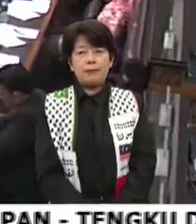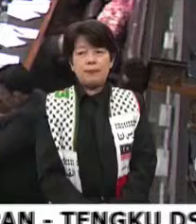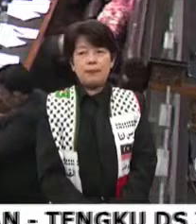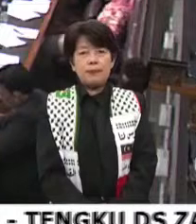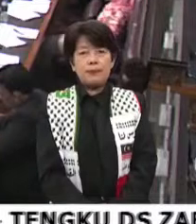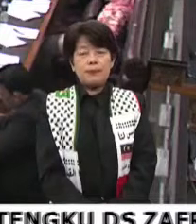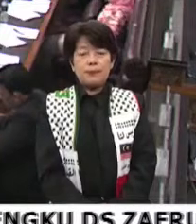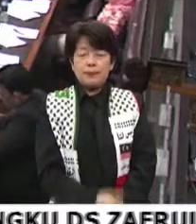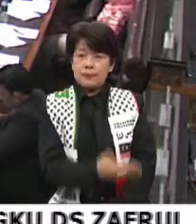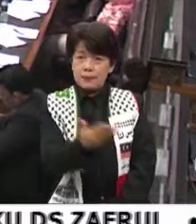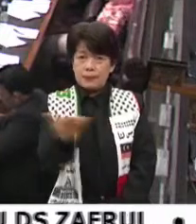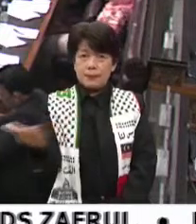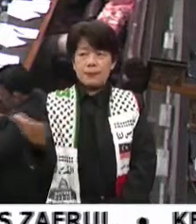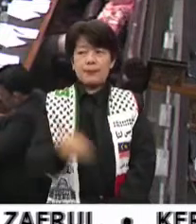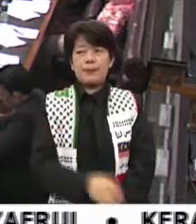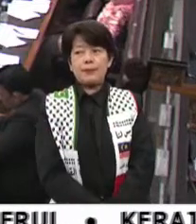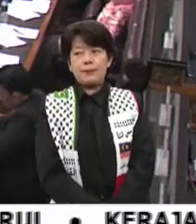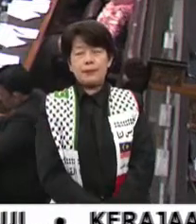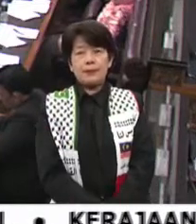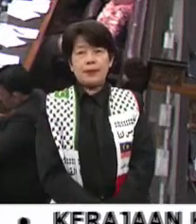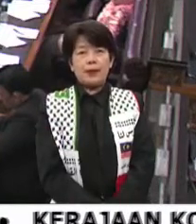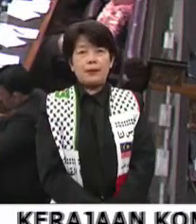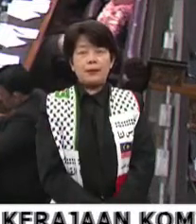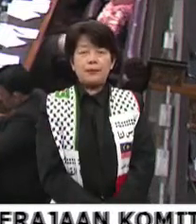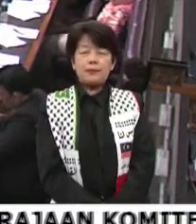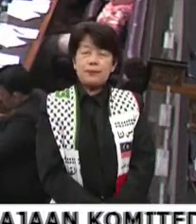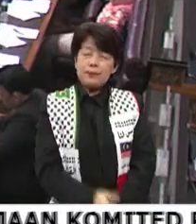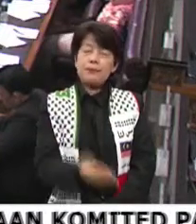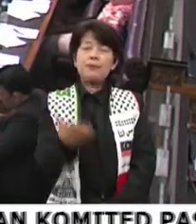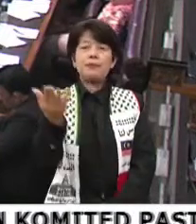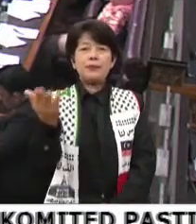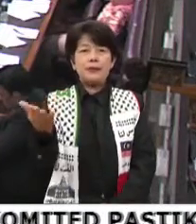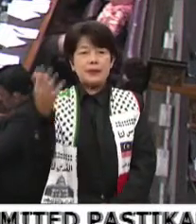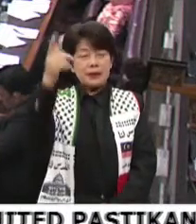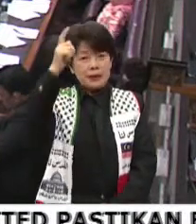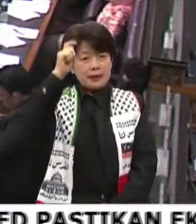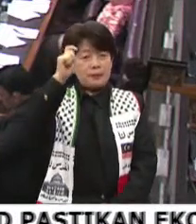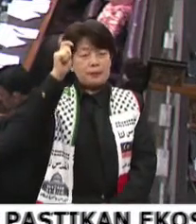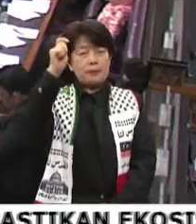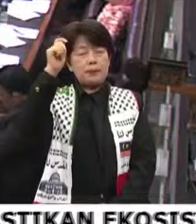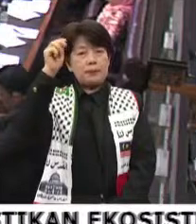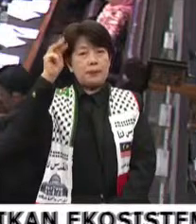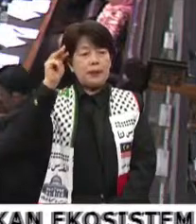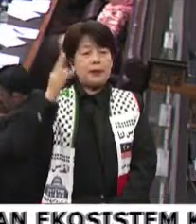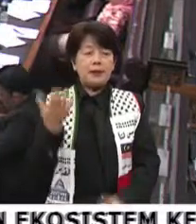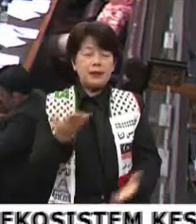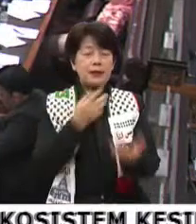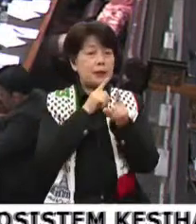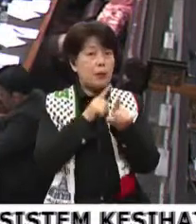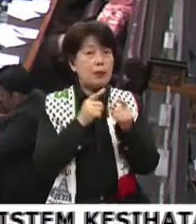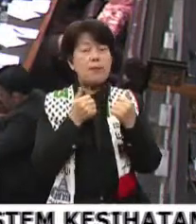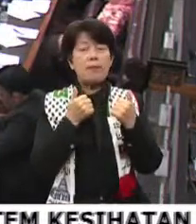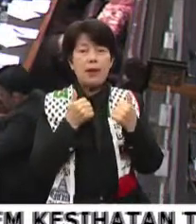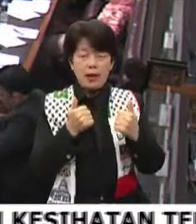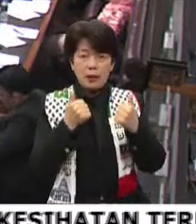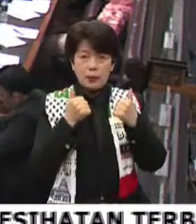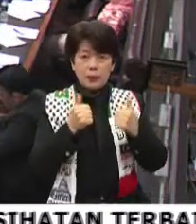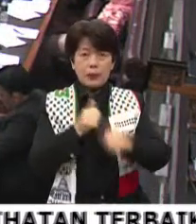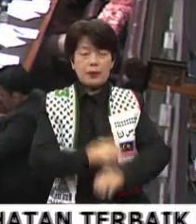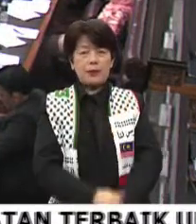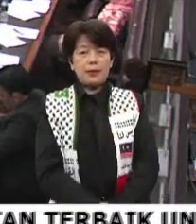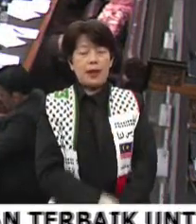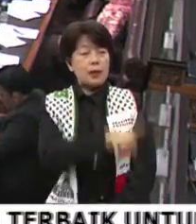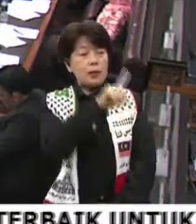kasih tambahan yang di-pertua Terima kasih timbalan menteri jawapan yang sangat baik soalan tambahan saya